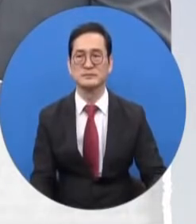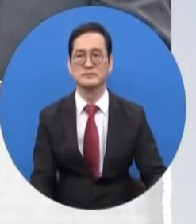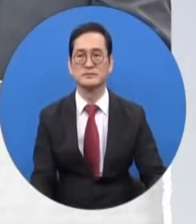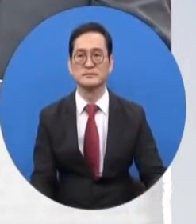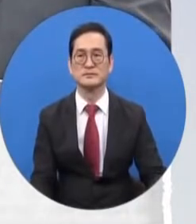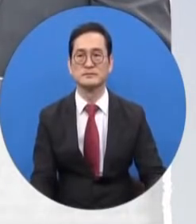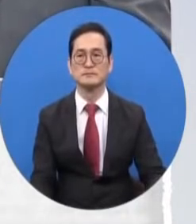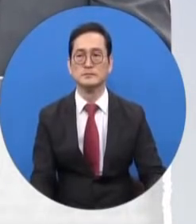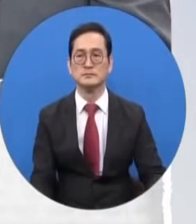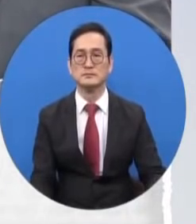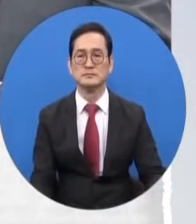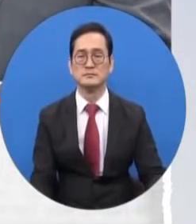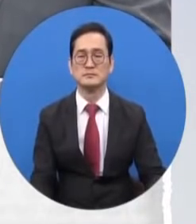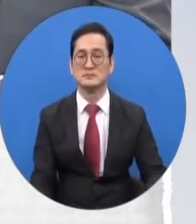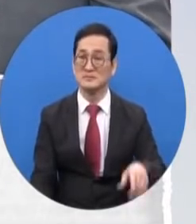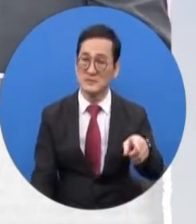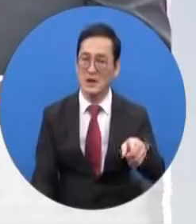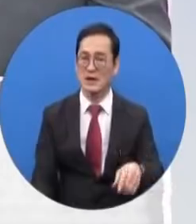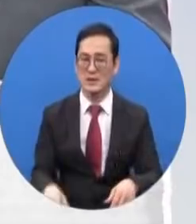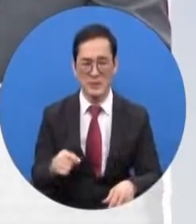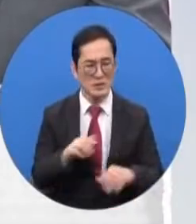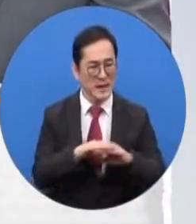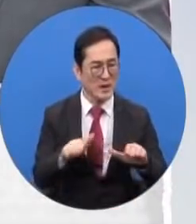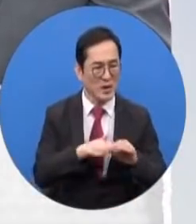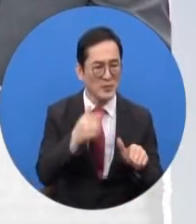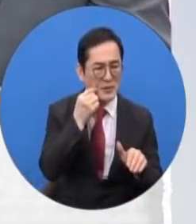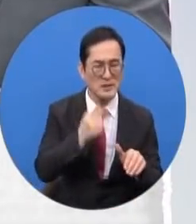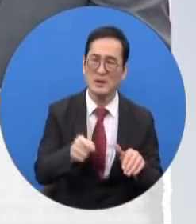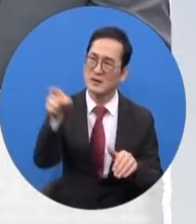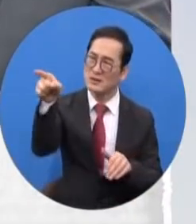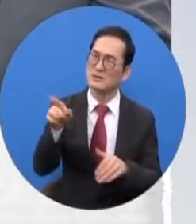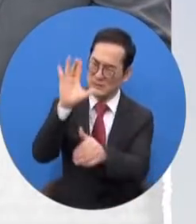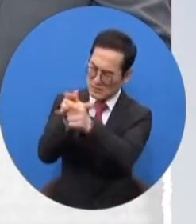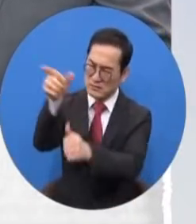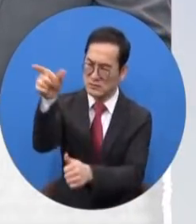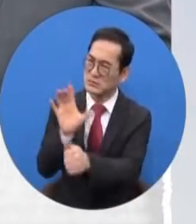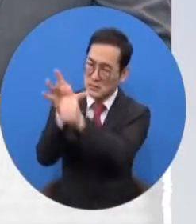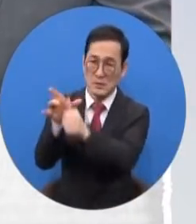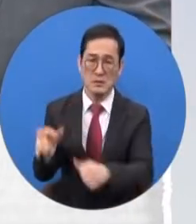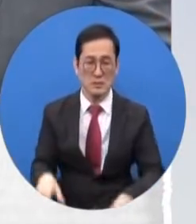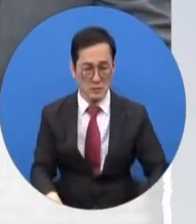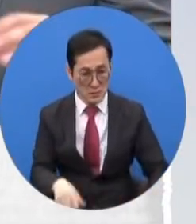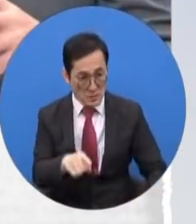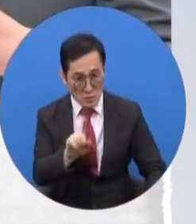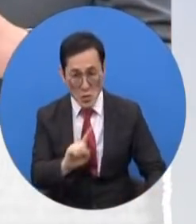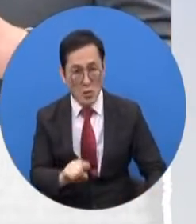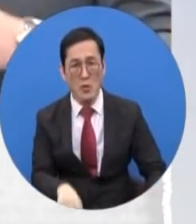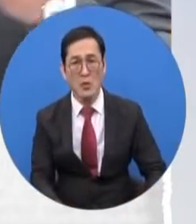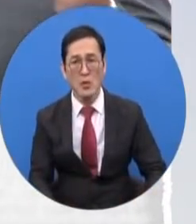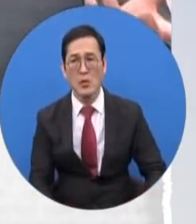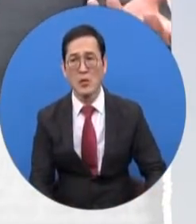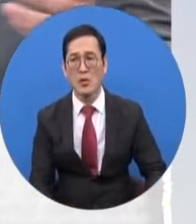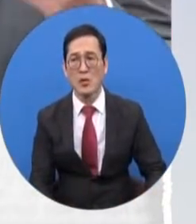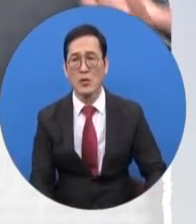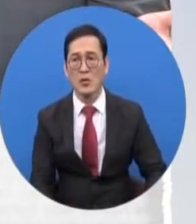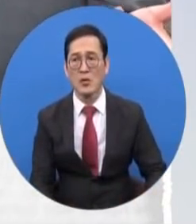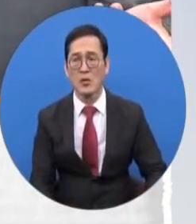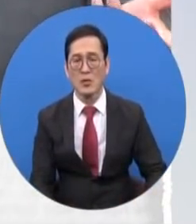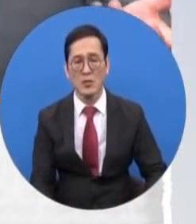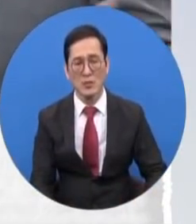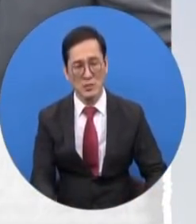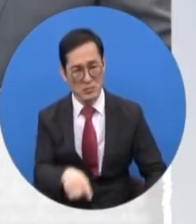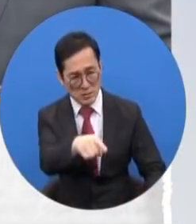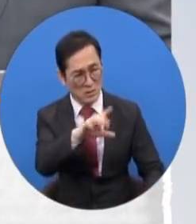정부에서 해내라라고 요구하는 그림이기 때문에 이 부분은 받아들일 수가 없는 부분이다. 그래서 예컨대 사실, 구체적으로 네, 어떤 뭐 거요? 덕담 이런 얘기 할